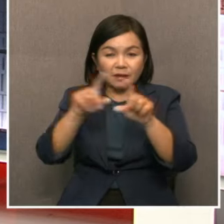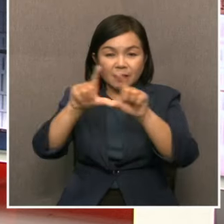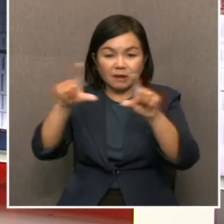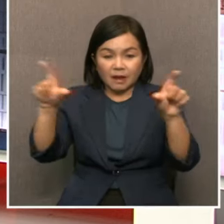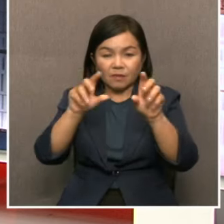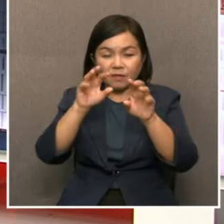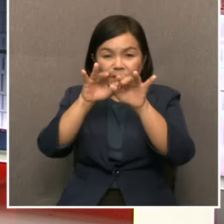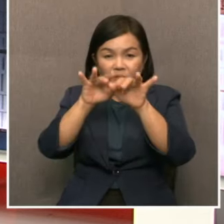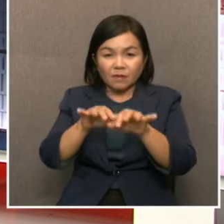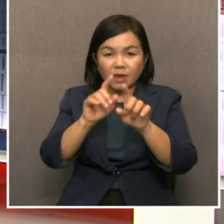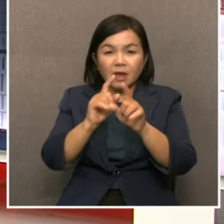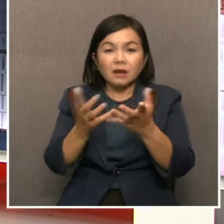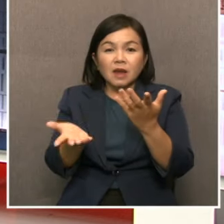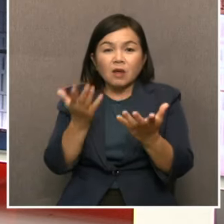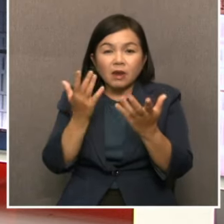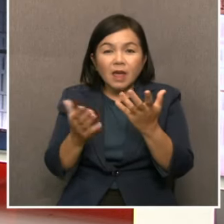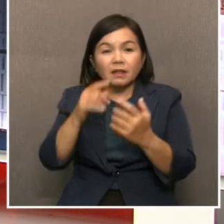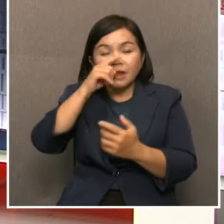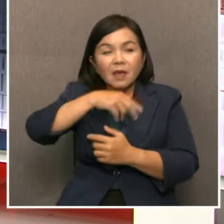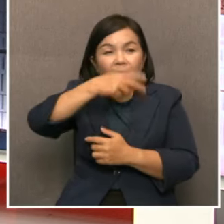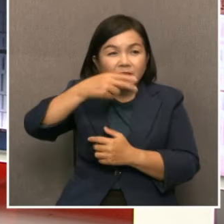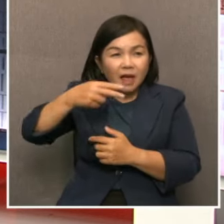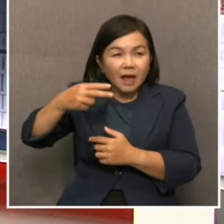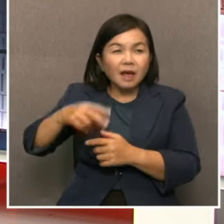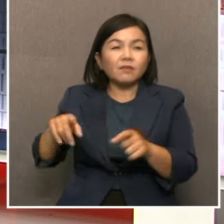worldwideweb.digitalwallet.go.th ใครสะดวกสำหรับการเป็นภาษาไทยนะคะ